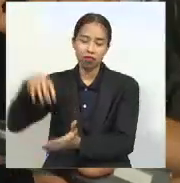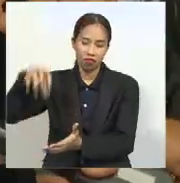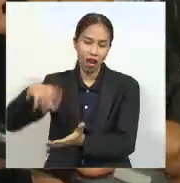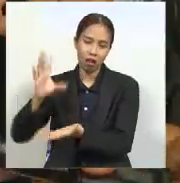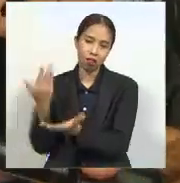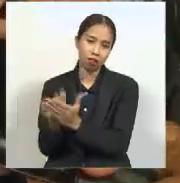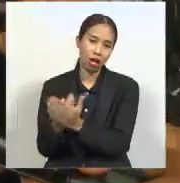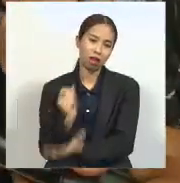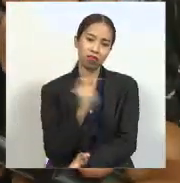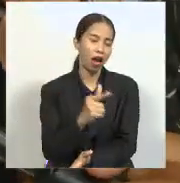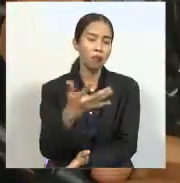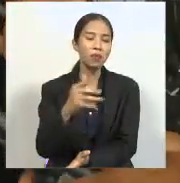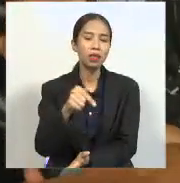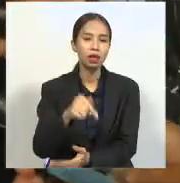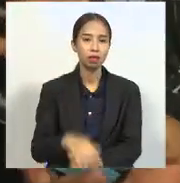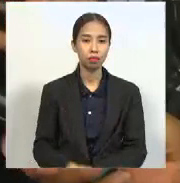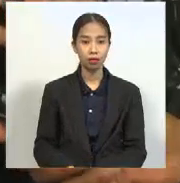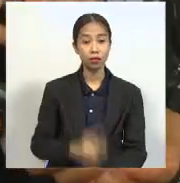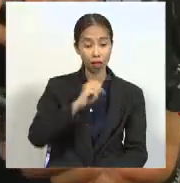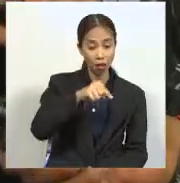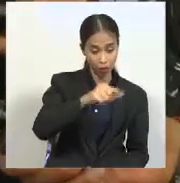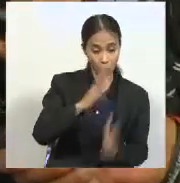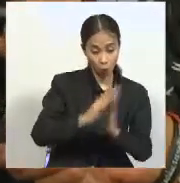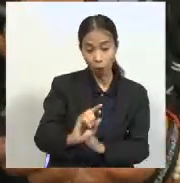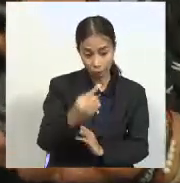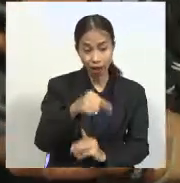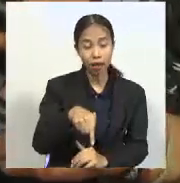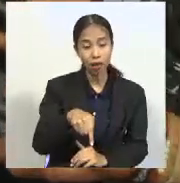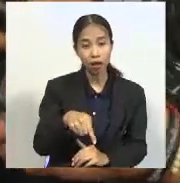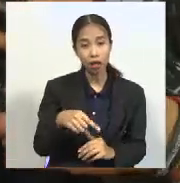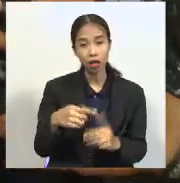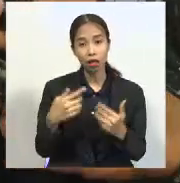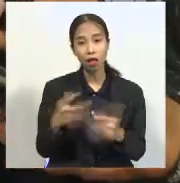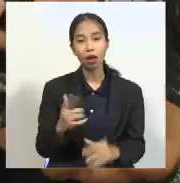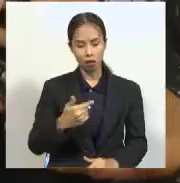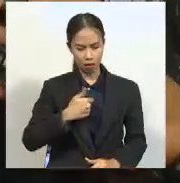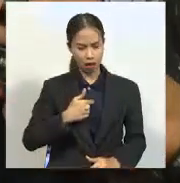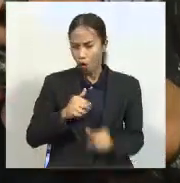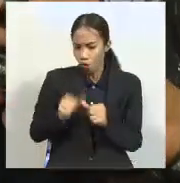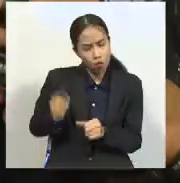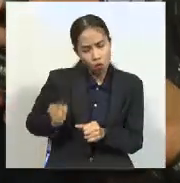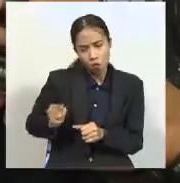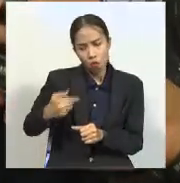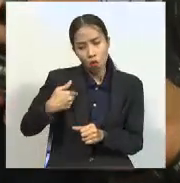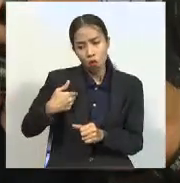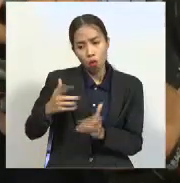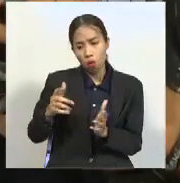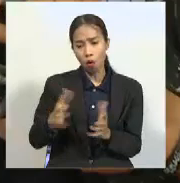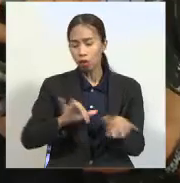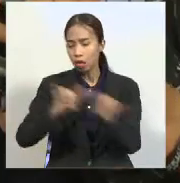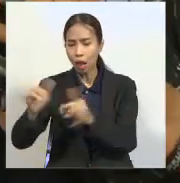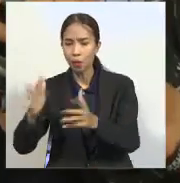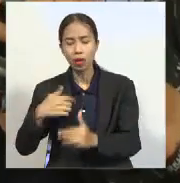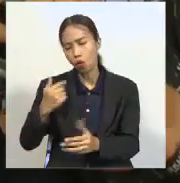บุกรุกรายใหม่เรามีความผิดยังไงบ้าง คือกรณีที่ผู้บุกรุกรายใหม่เนี่ยผมไม่เคยออกจากพื้นที่เลย ผู้บอกเดิมแล้วเป็นปั๊มแก๊ส